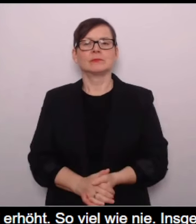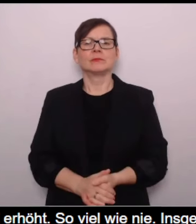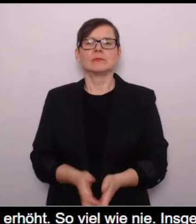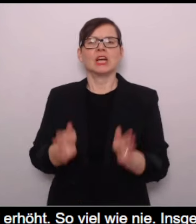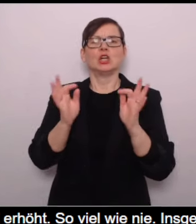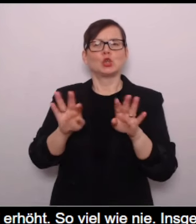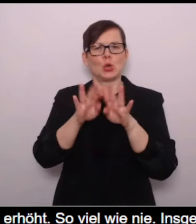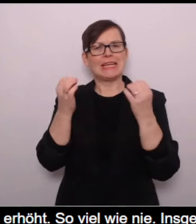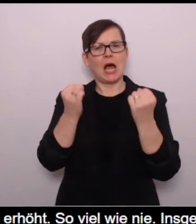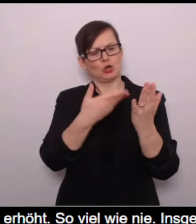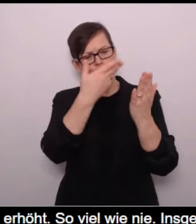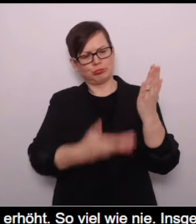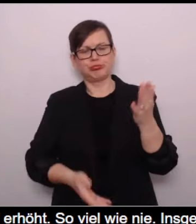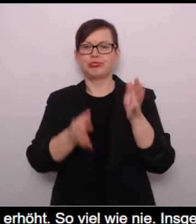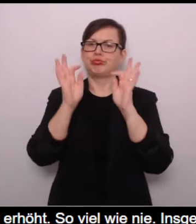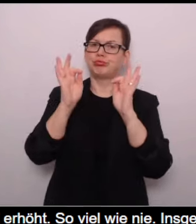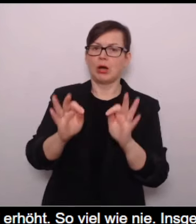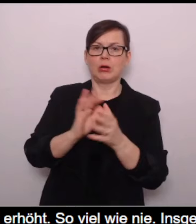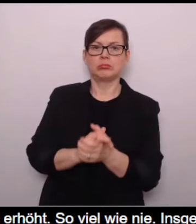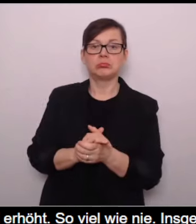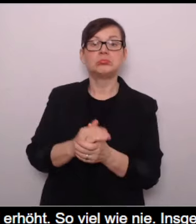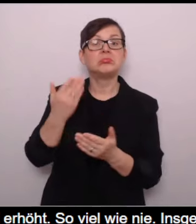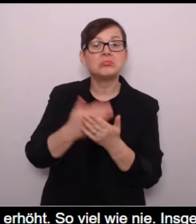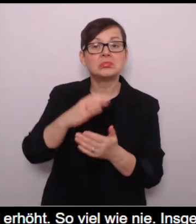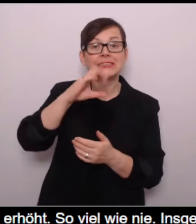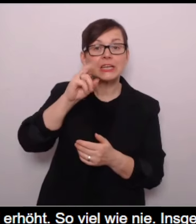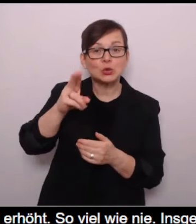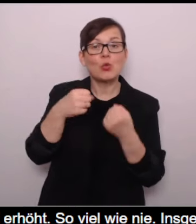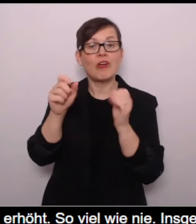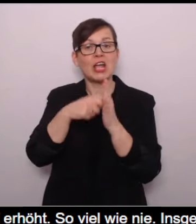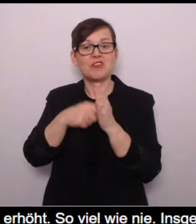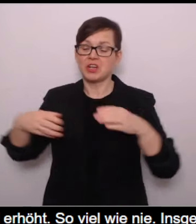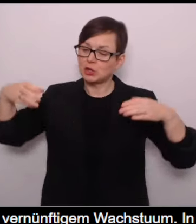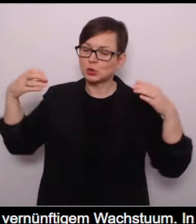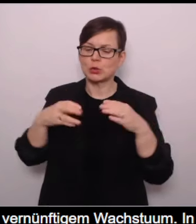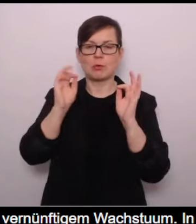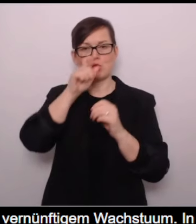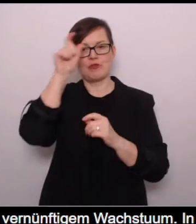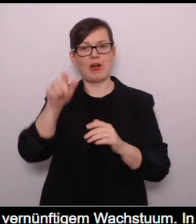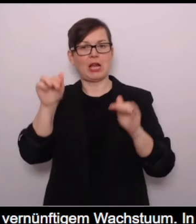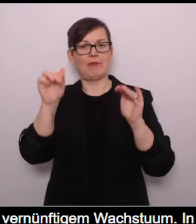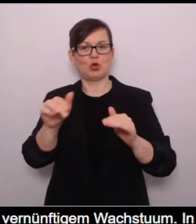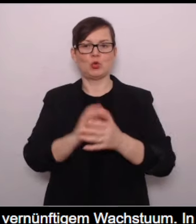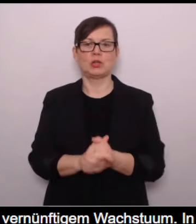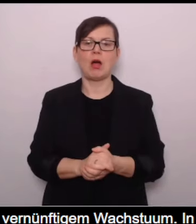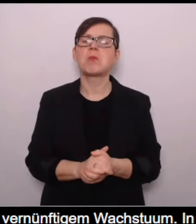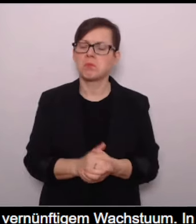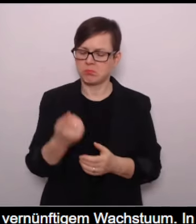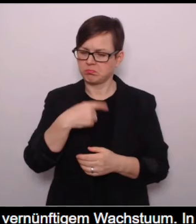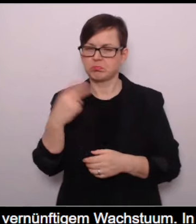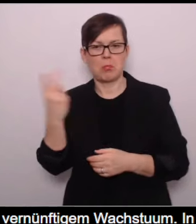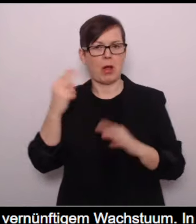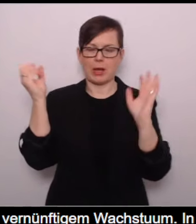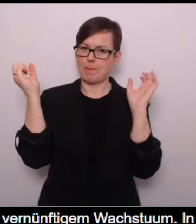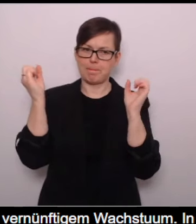Wirtschaftsminister Hubert Aiwanger. Ja, meine sehr geehrten Damen und Herren, ein solider Haushalt ist erarbeitet worden von dieser Verantwortungsgemeinschaft